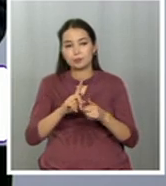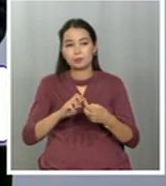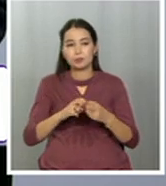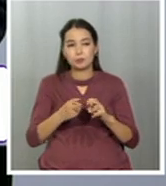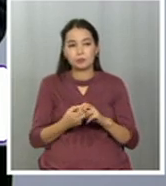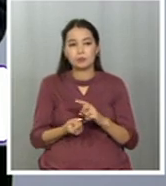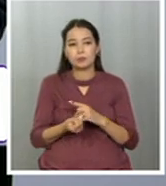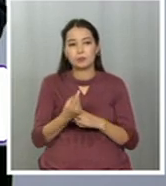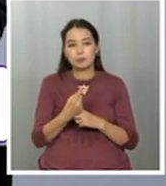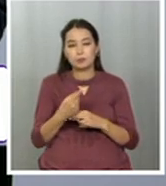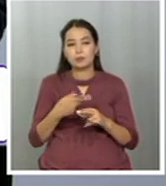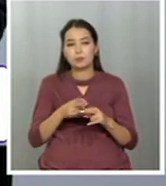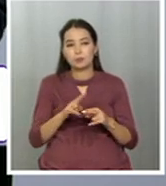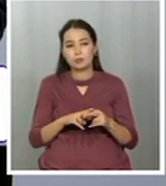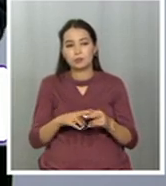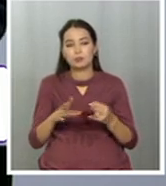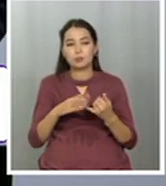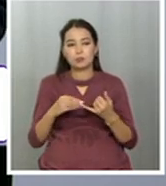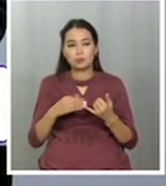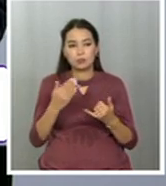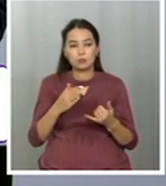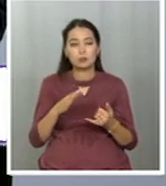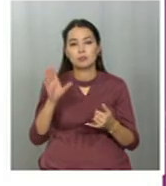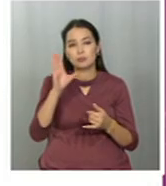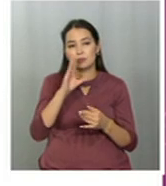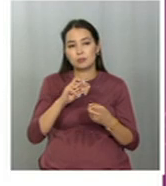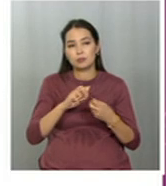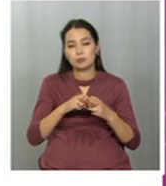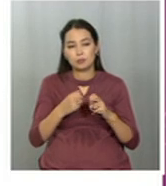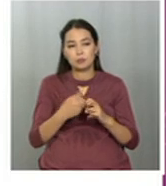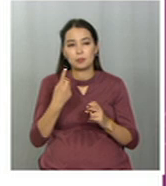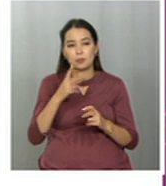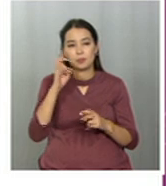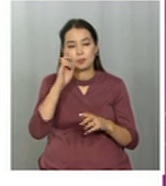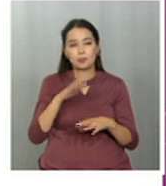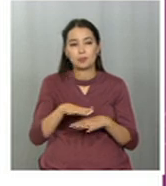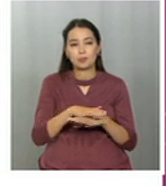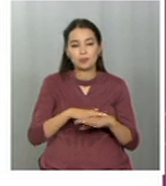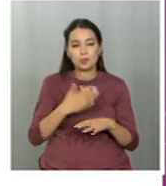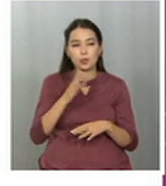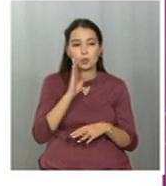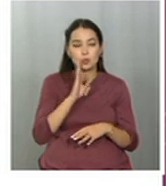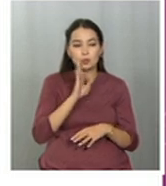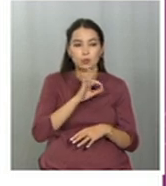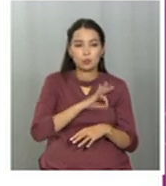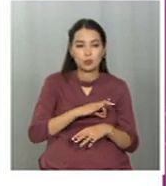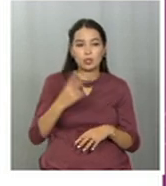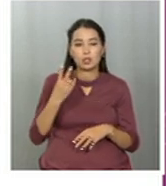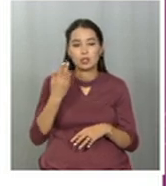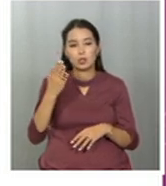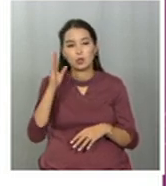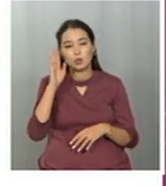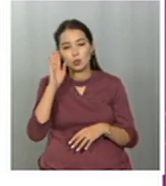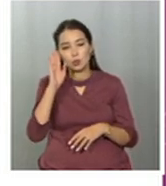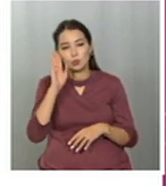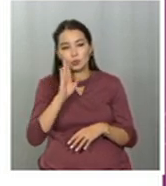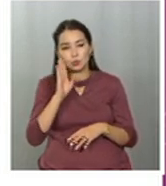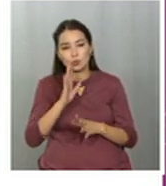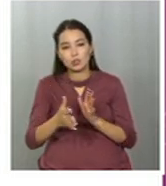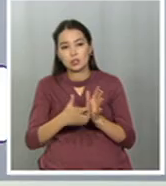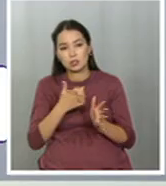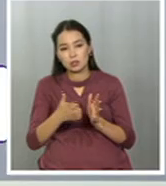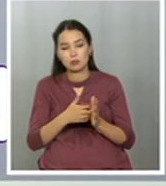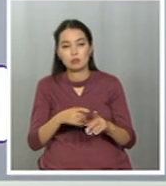туындауына, геосаяси мәселелердің туындауына, бір мемлекеттің суды көп пайдалануы екінші мемлекетте су тапшылығының туындауына алып